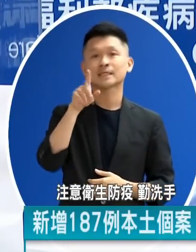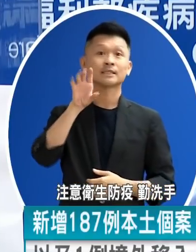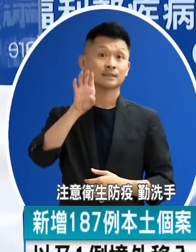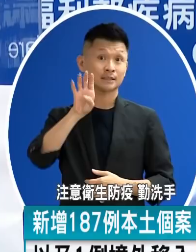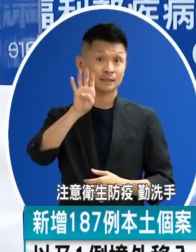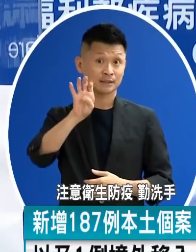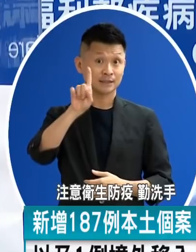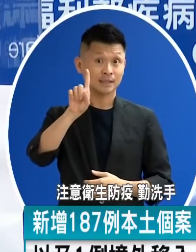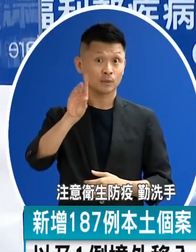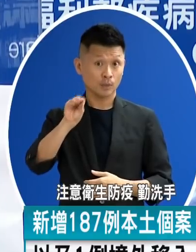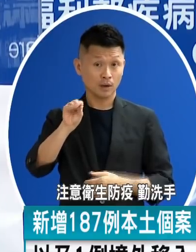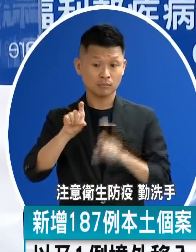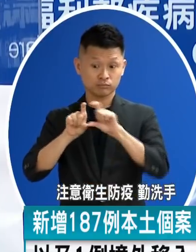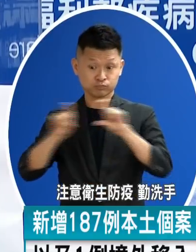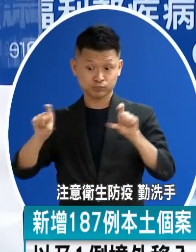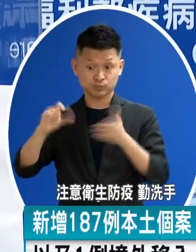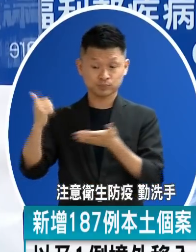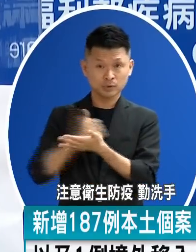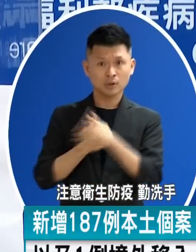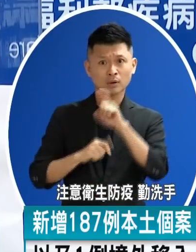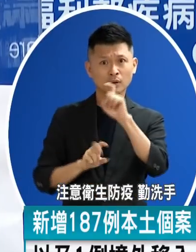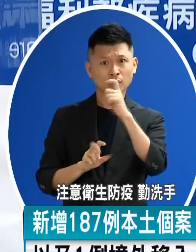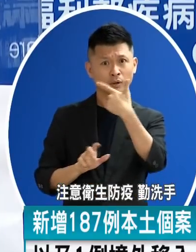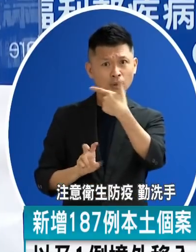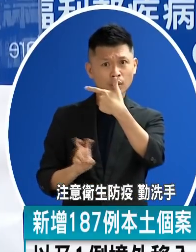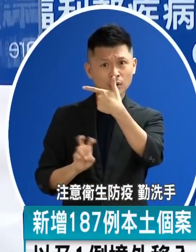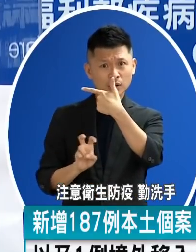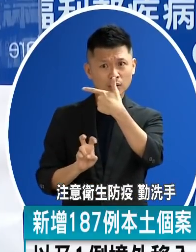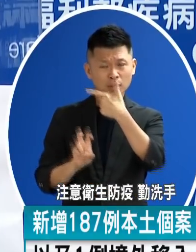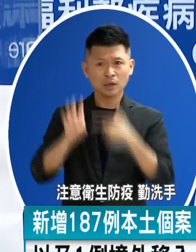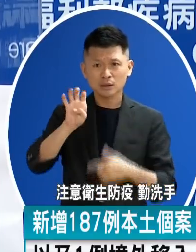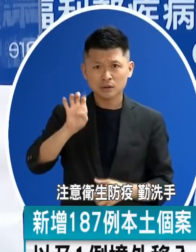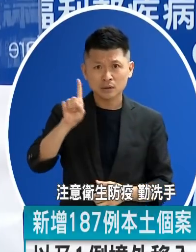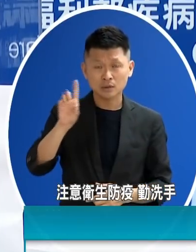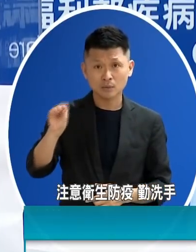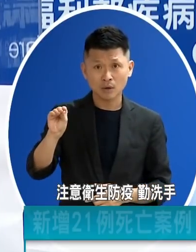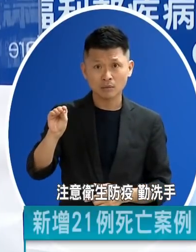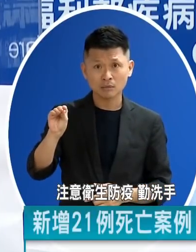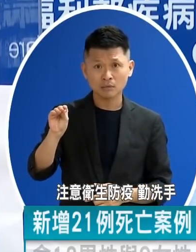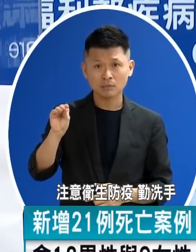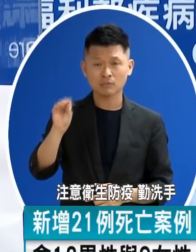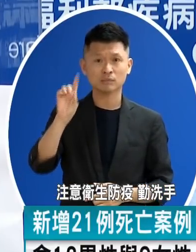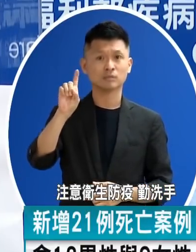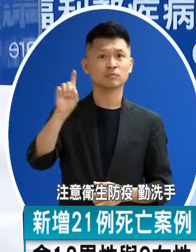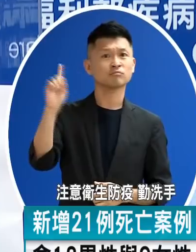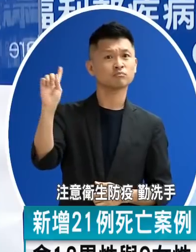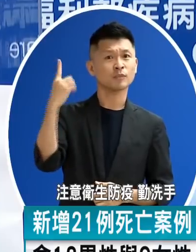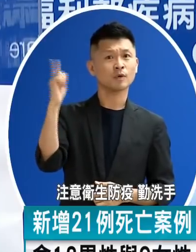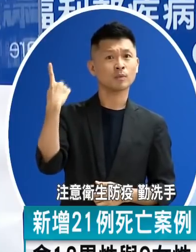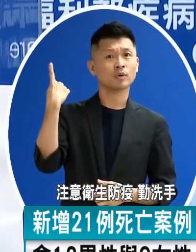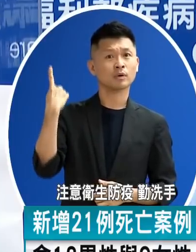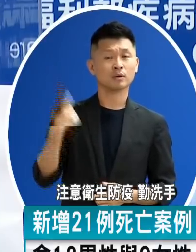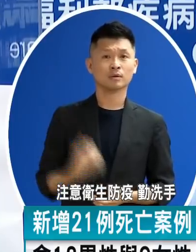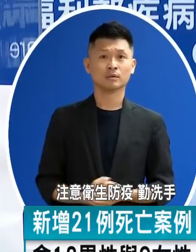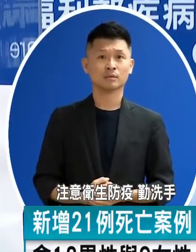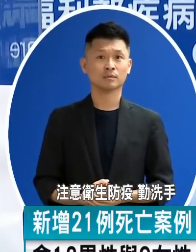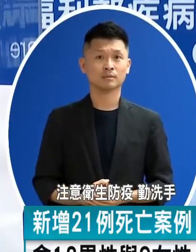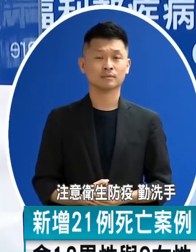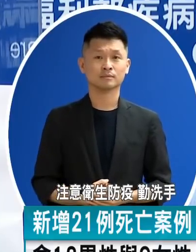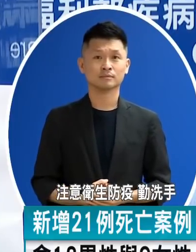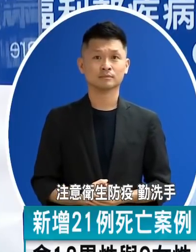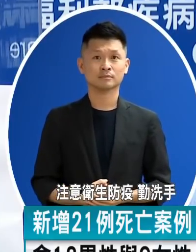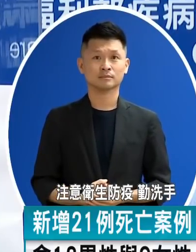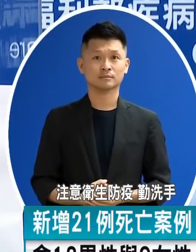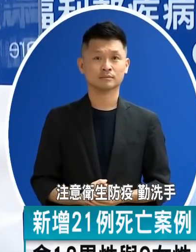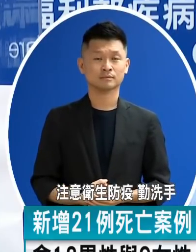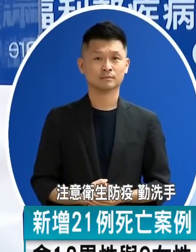41万剂有机会在20号抵台吗？ 为什么你有41万剂这样的概念？啊，对，哈，这